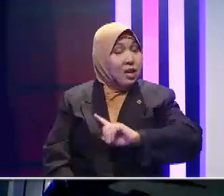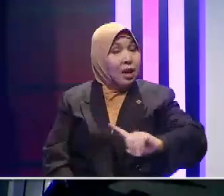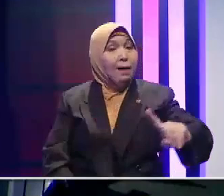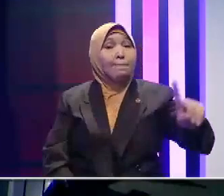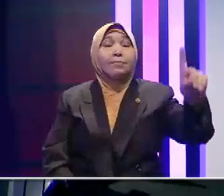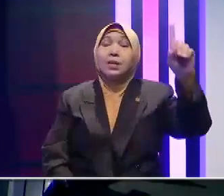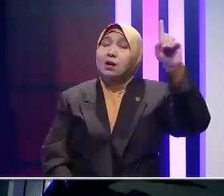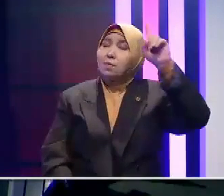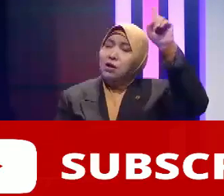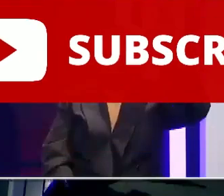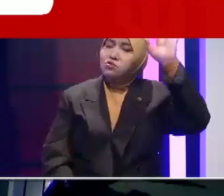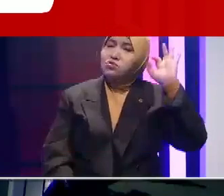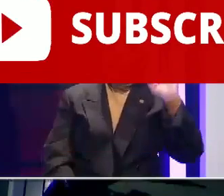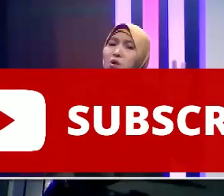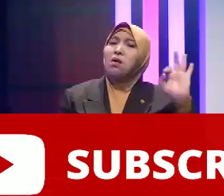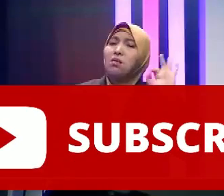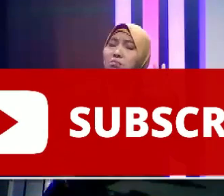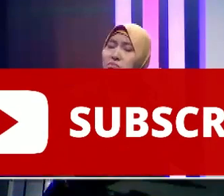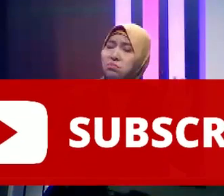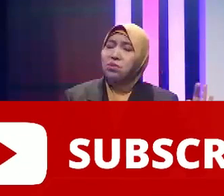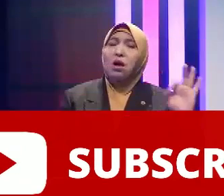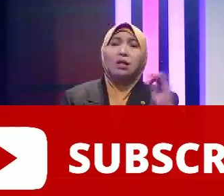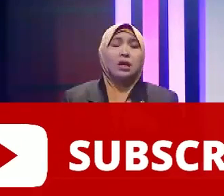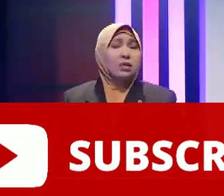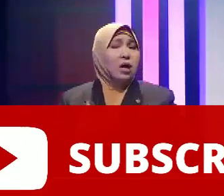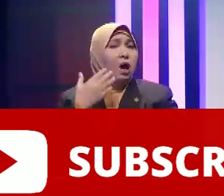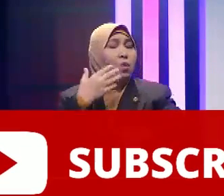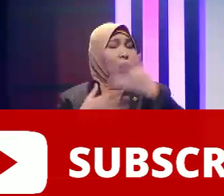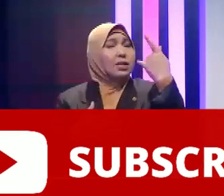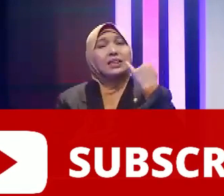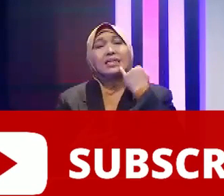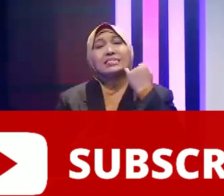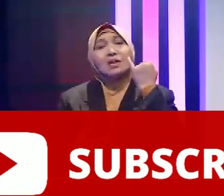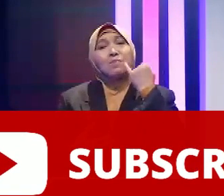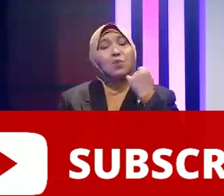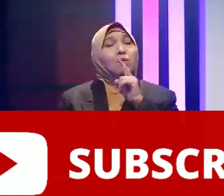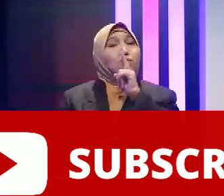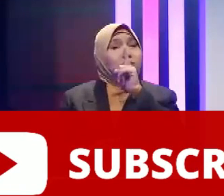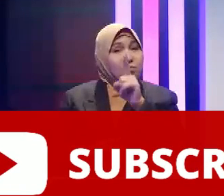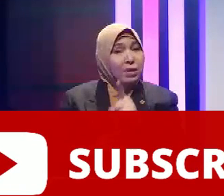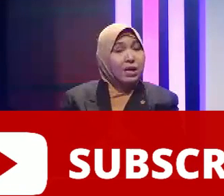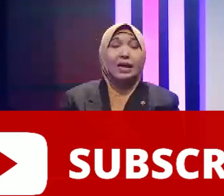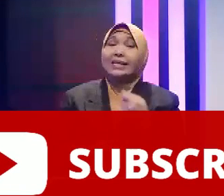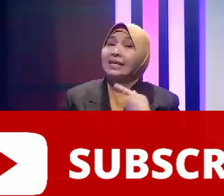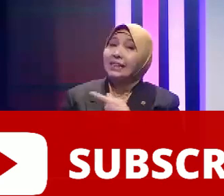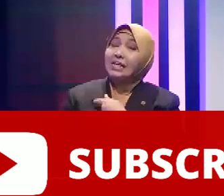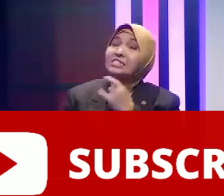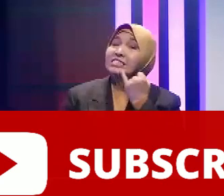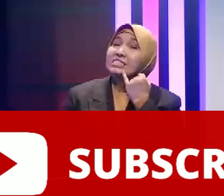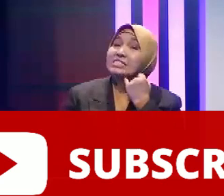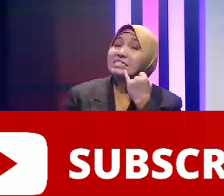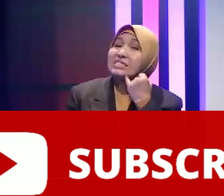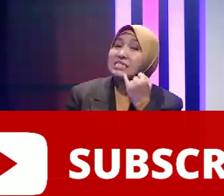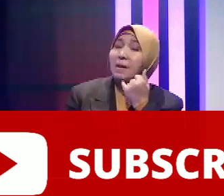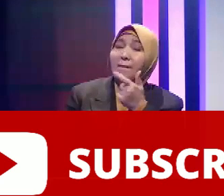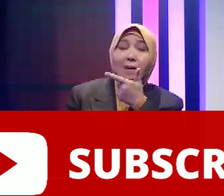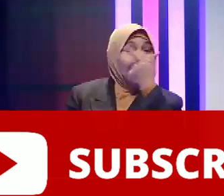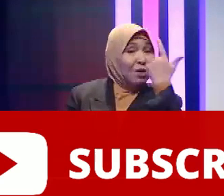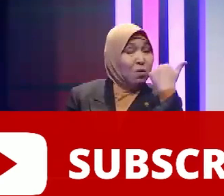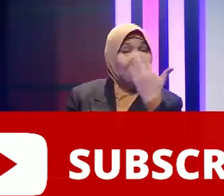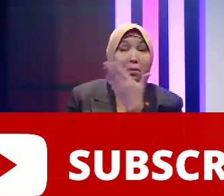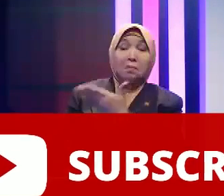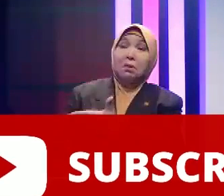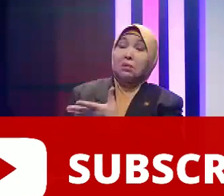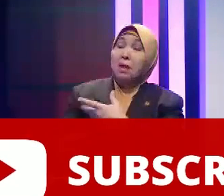Islam. Subhanallah, seperti mana kata Prof di awal tadi, kita cemburu sebenarnya. Betul. Ha, kita cemburu kerana beliau